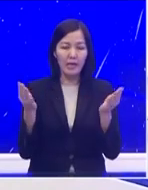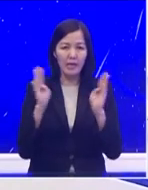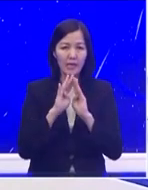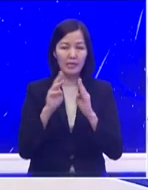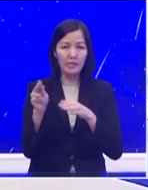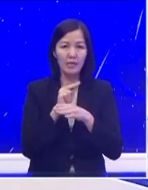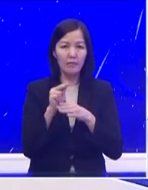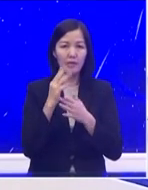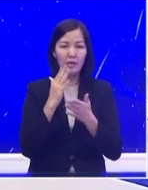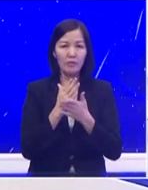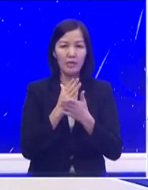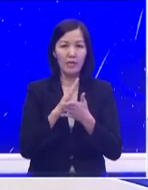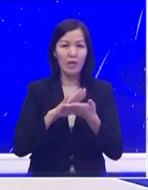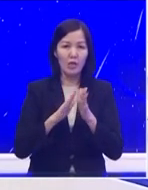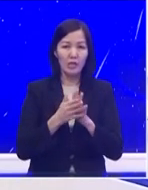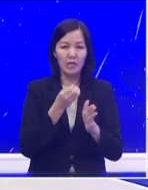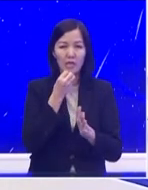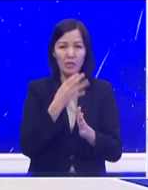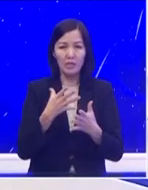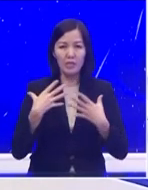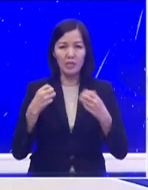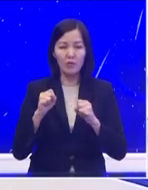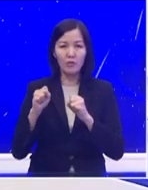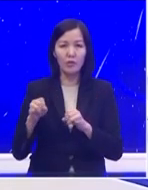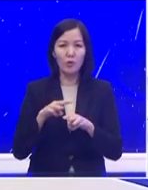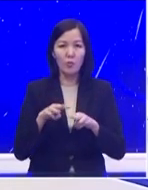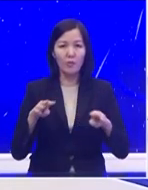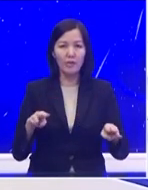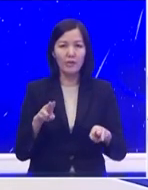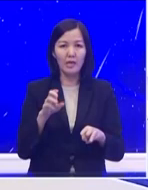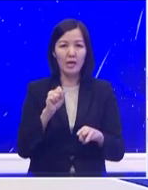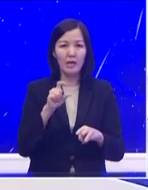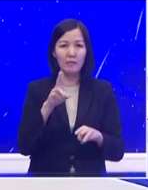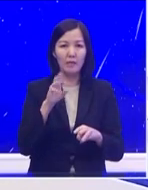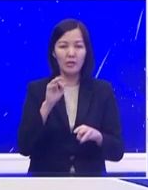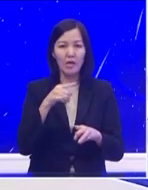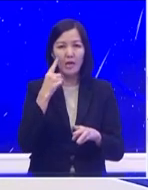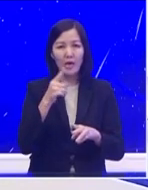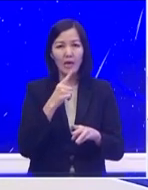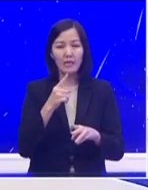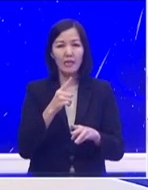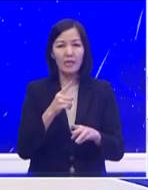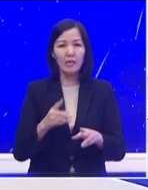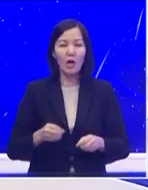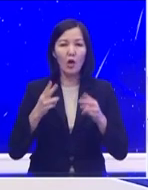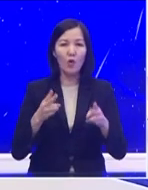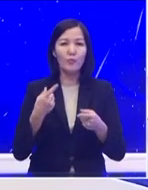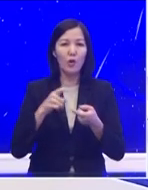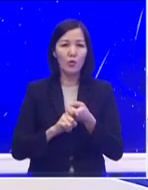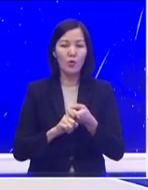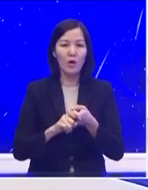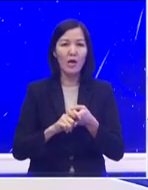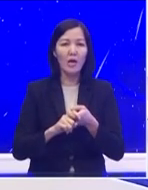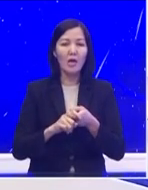жатыр. Жағдайлары жақсы дейді Денсаулық сақтау министрлігінің ресми өкілі Диас Ахмет Шәріп. Айта кетейік, осы ретте қауіпті